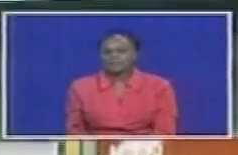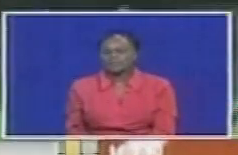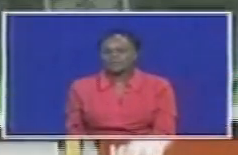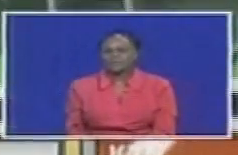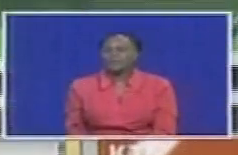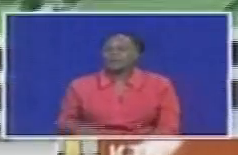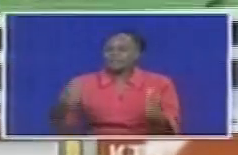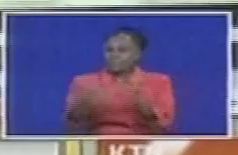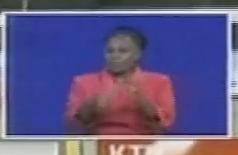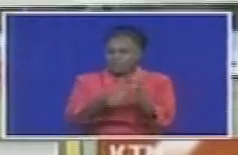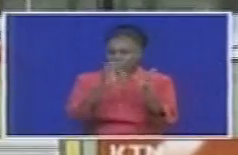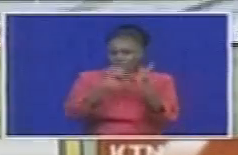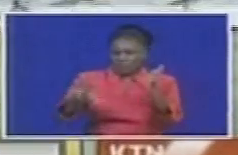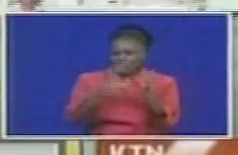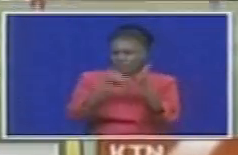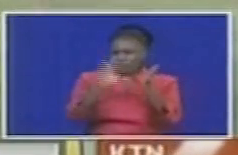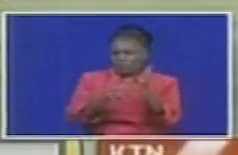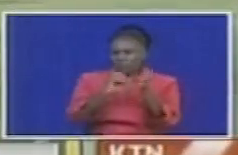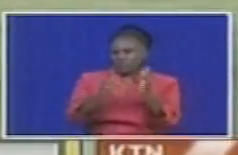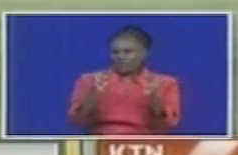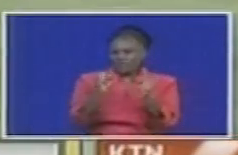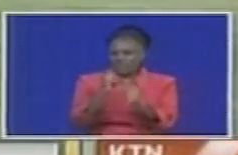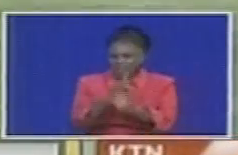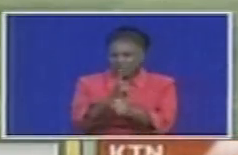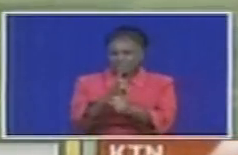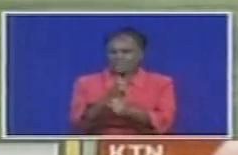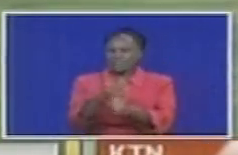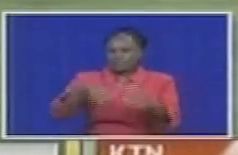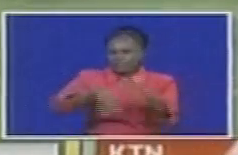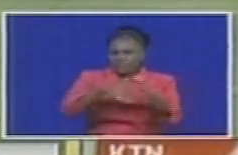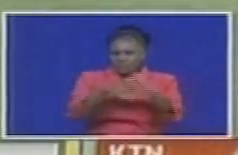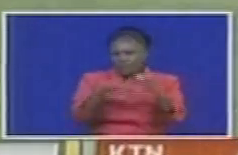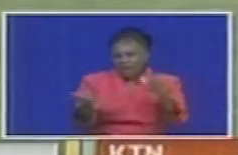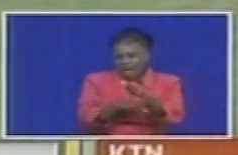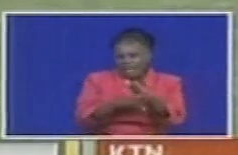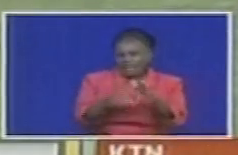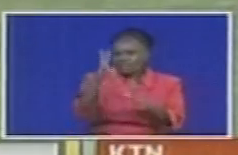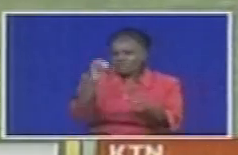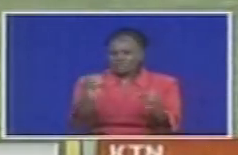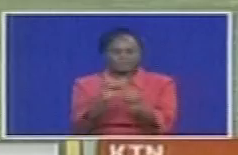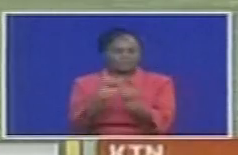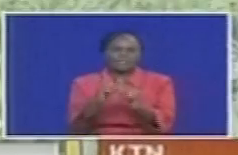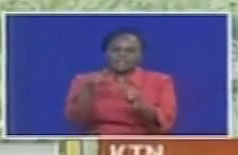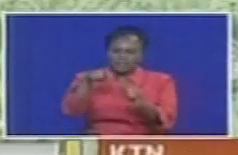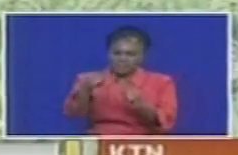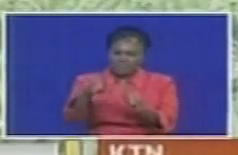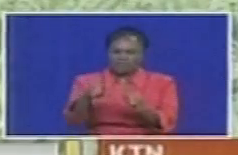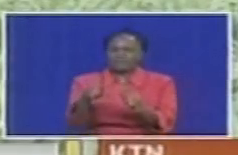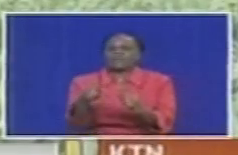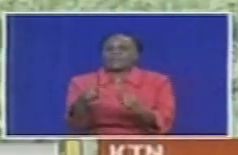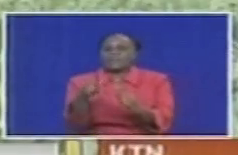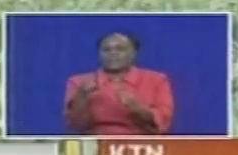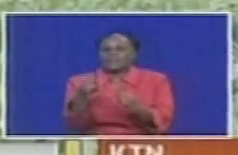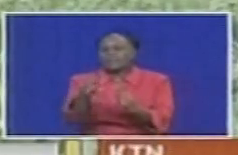Wasaibu ya kuchujwa kwa wachezaji 13 kutoka kwa timu ya soka ya wachezaji chini ya miaka 20 kwa sababu za shutuma za kutowiana kwa miaka